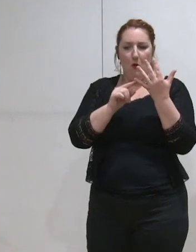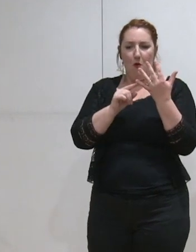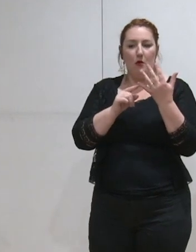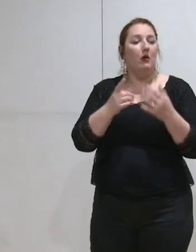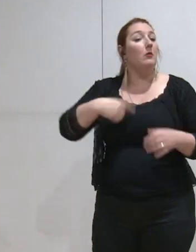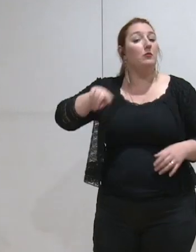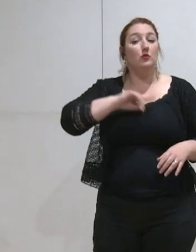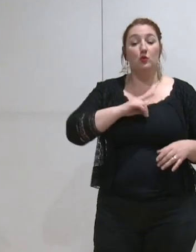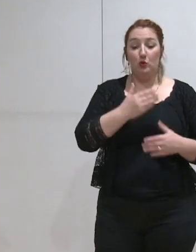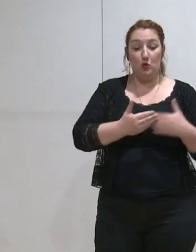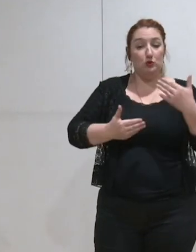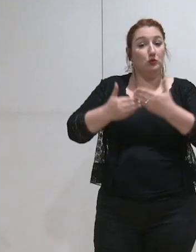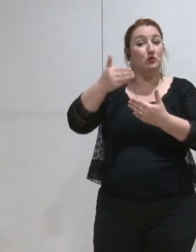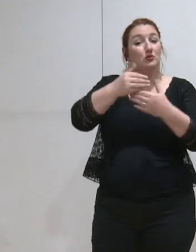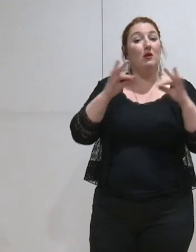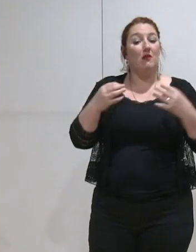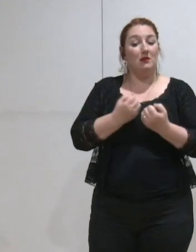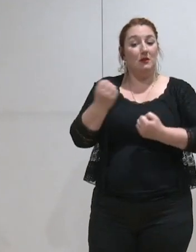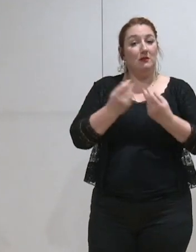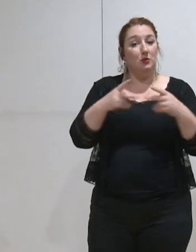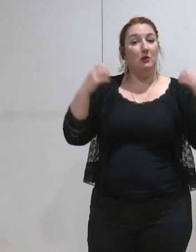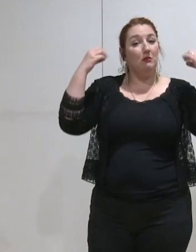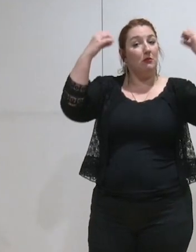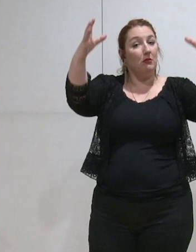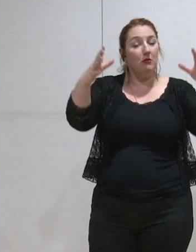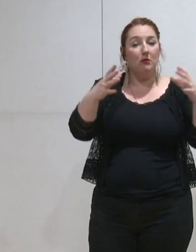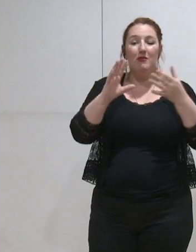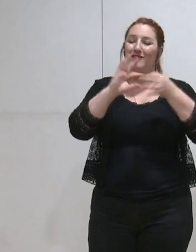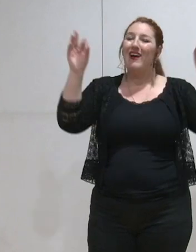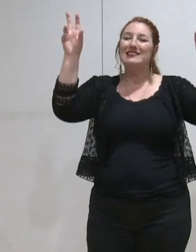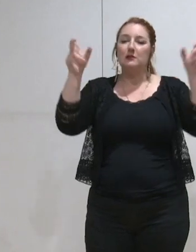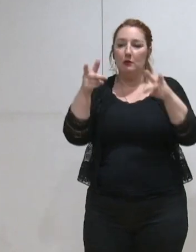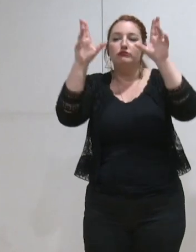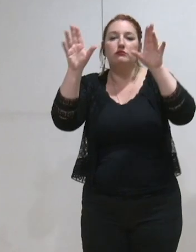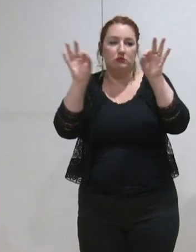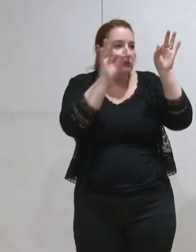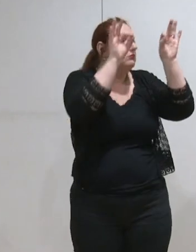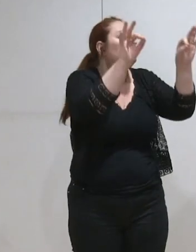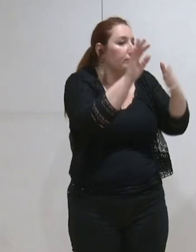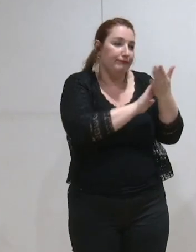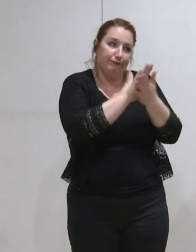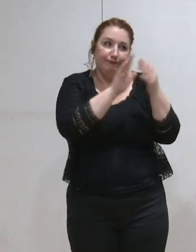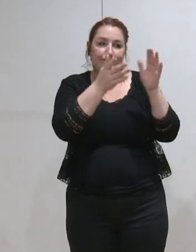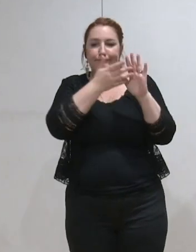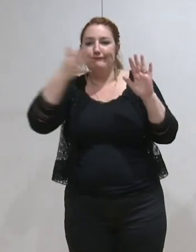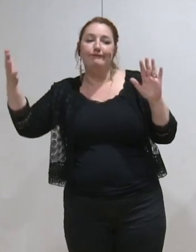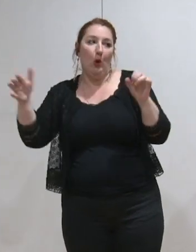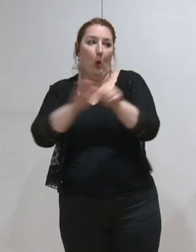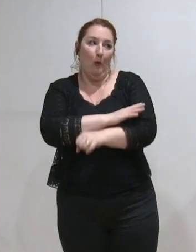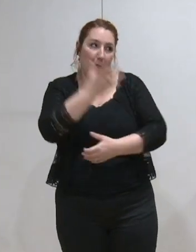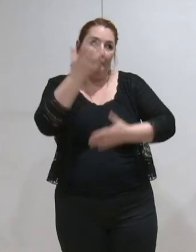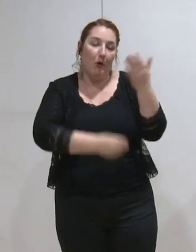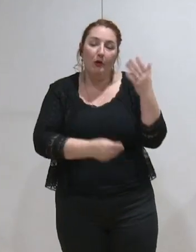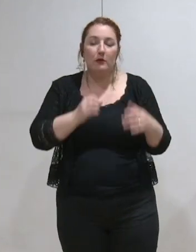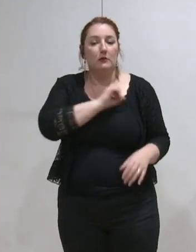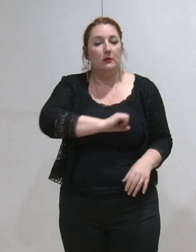avons communiqué sur la la construction du service public de l'éclairage public au niveau de la ville de Grenoble je tiens à rappeler quand même que ce n'est pas nous en